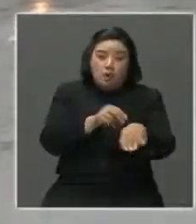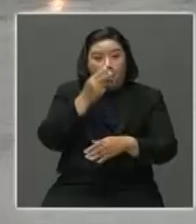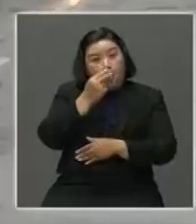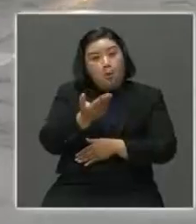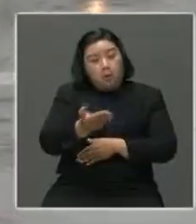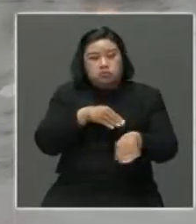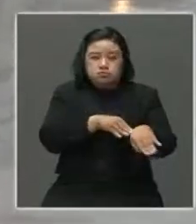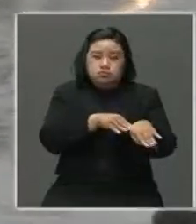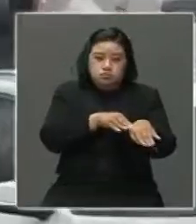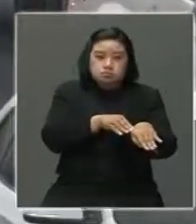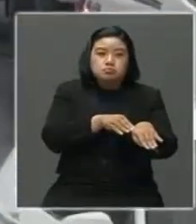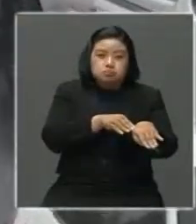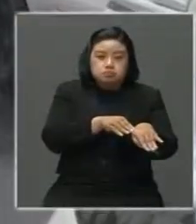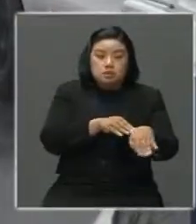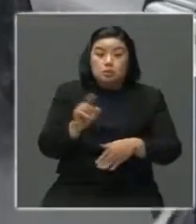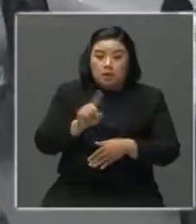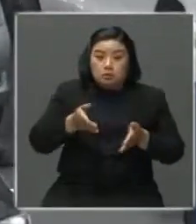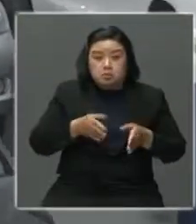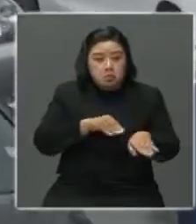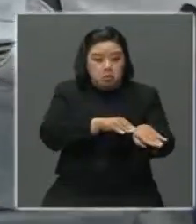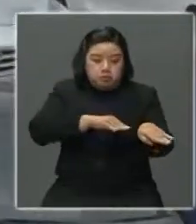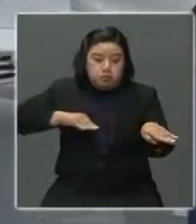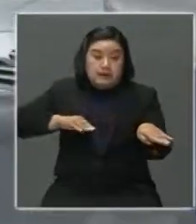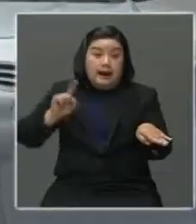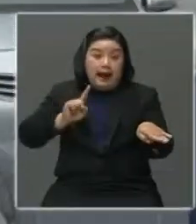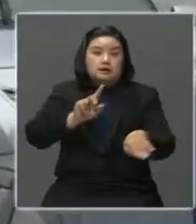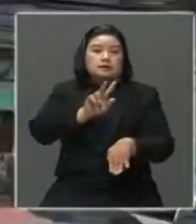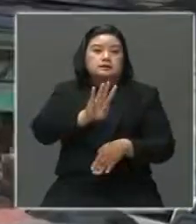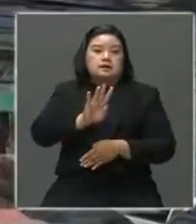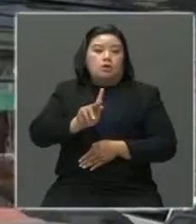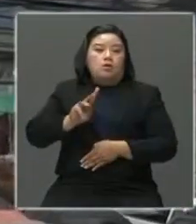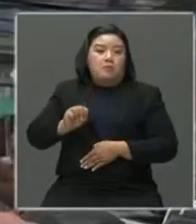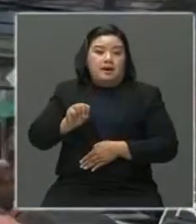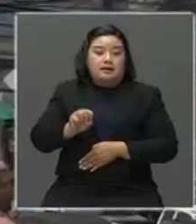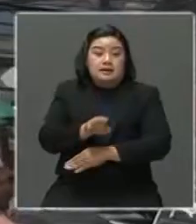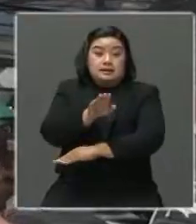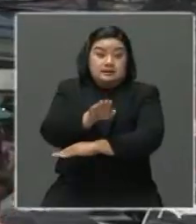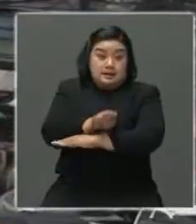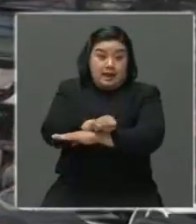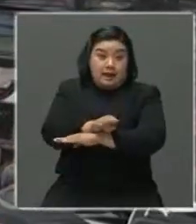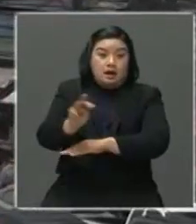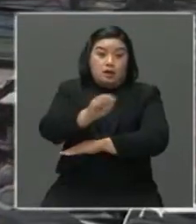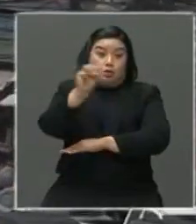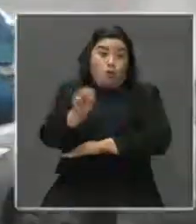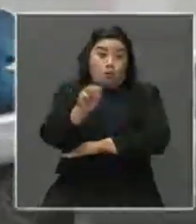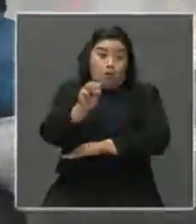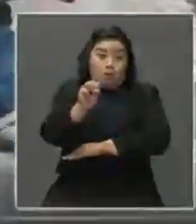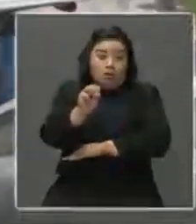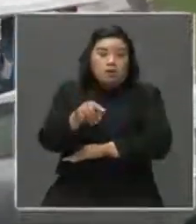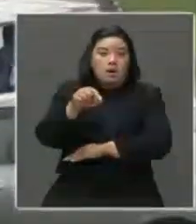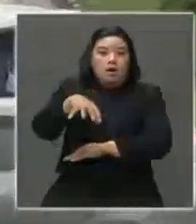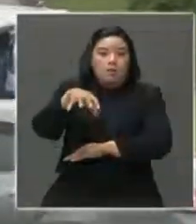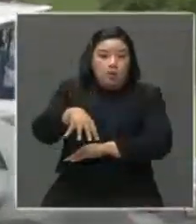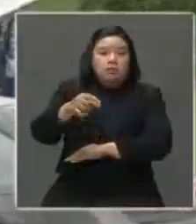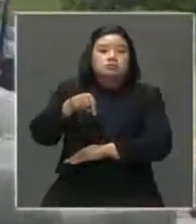ขัดอย่างนี้เลยนะคะแถวเนี่ยยาวเหยียดกว่า4กิโลเมตรตั้งแต่แยกเดอะมอลล์โคราชยาวไปจนถึงที่ตั้งโรงเรียน4